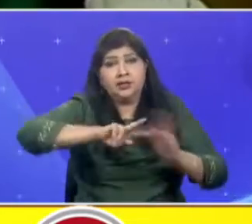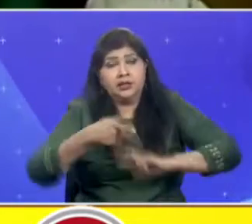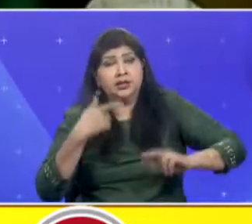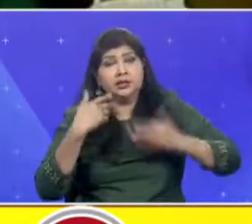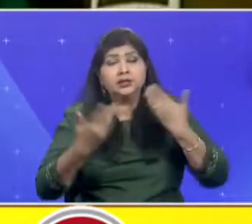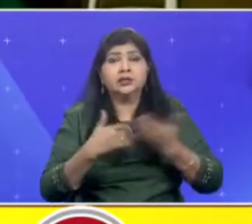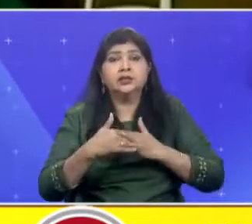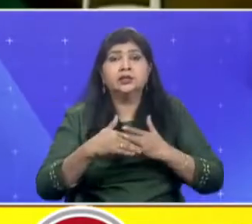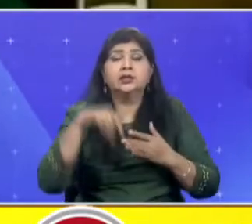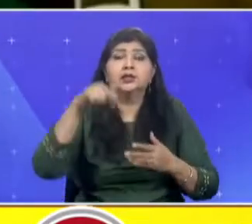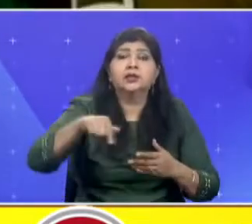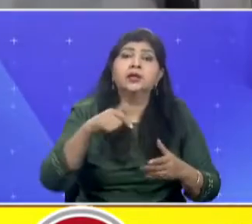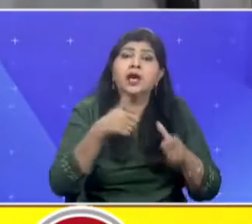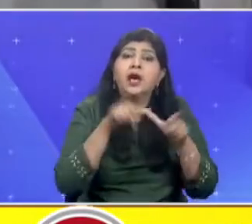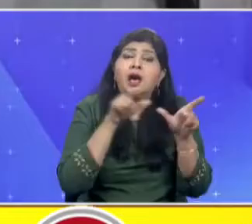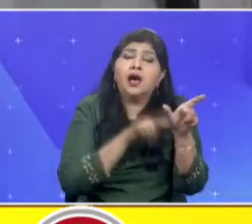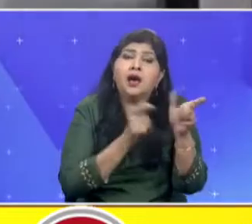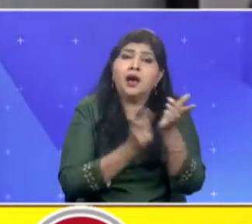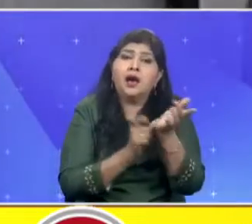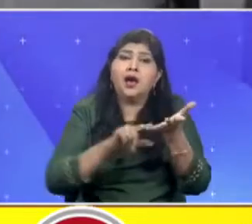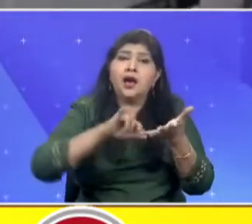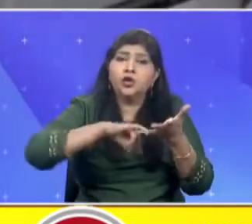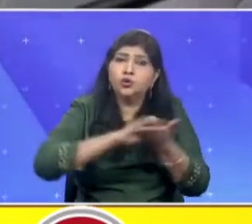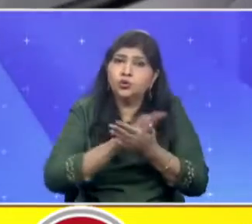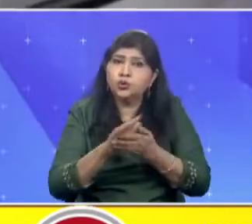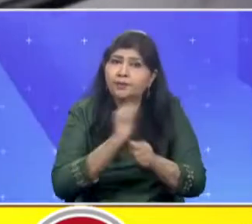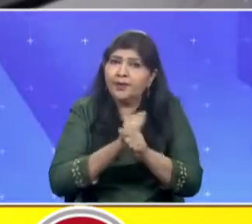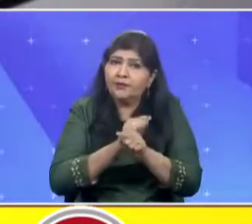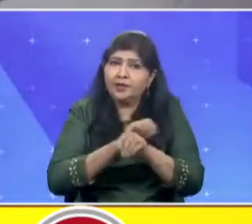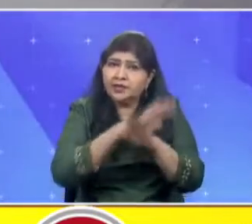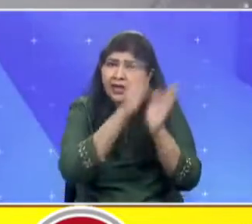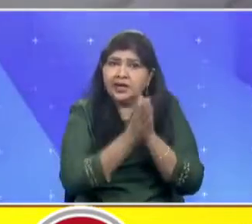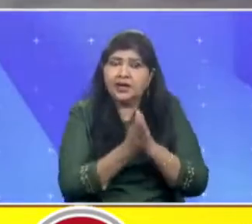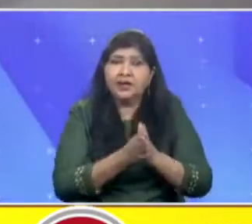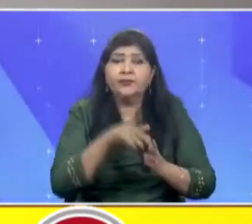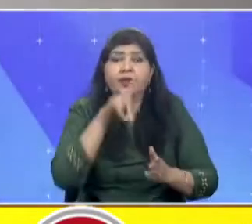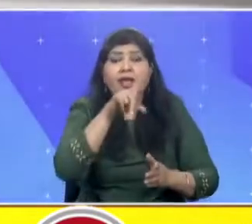आज आयुष मैन्युफैक्चरिंग इंडस्ट्री